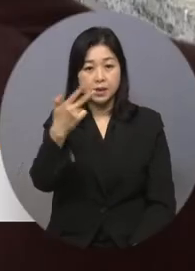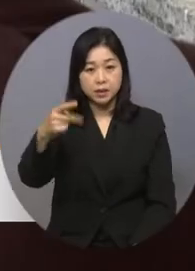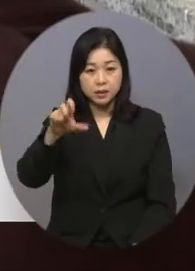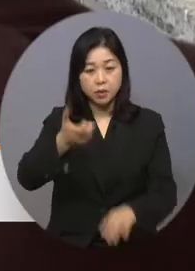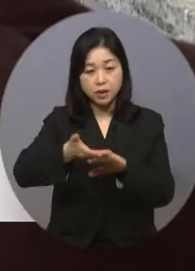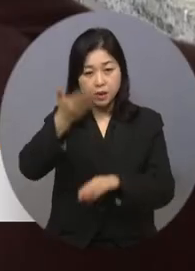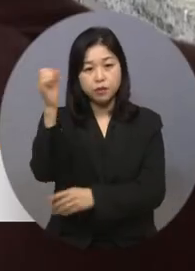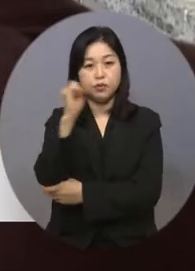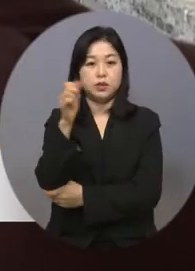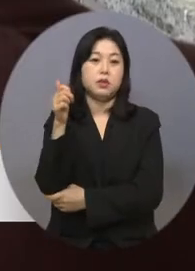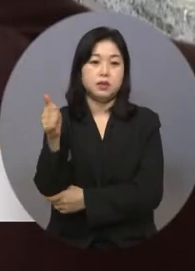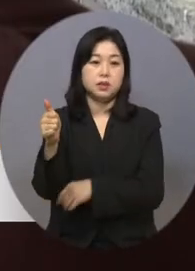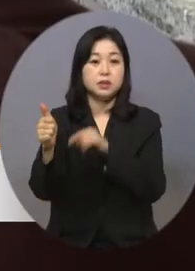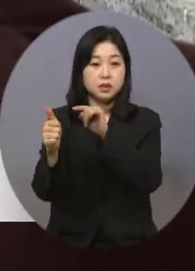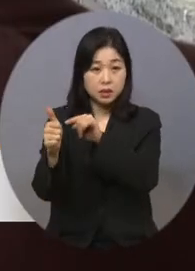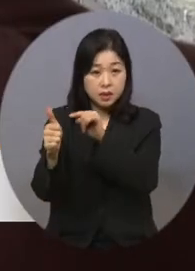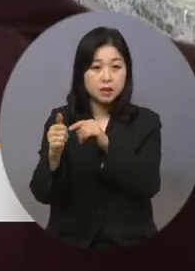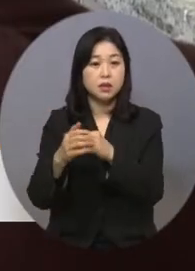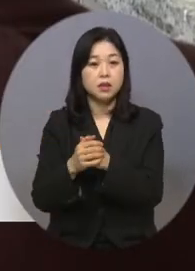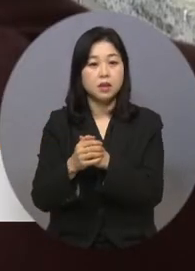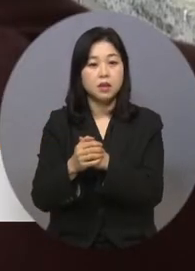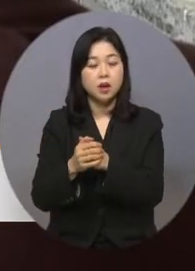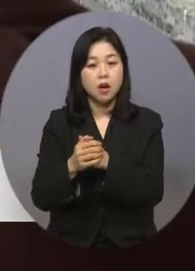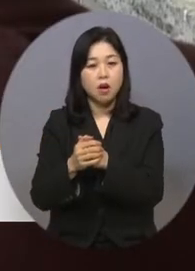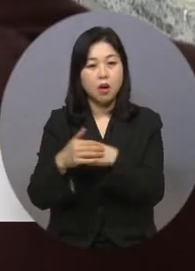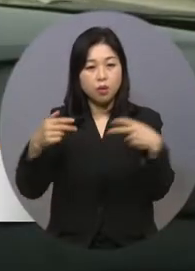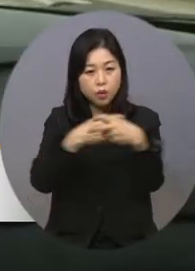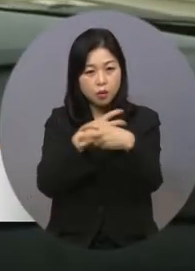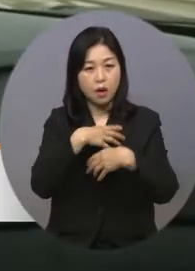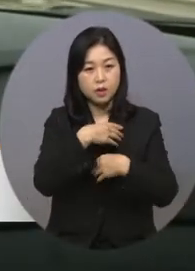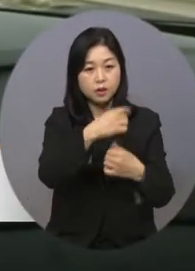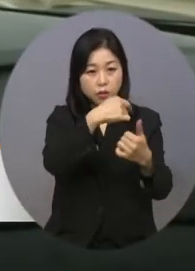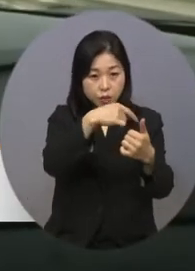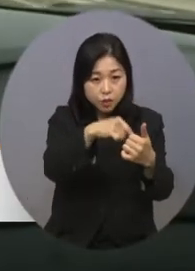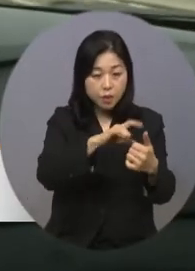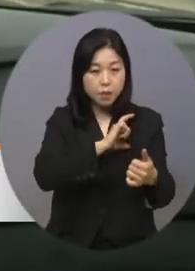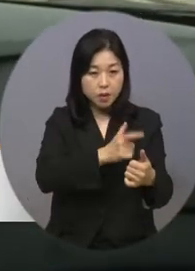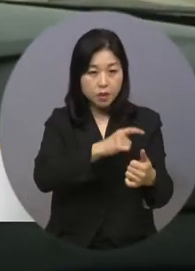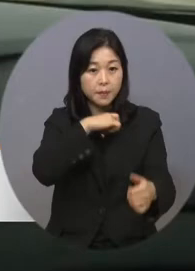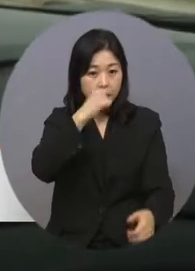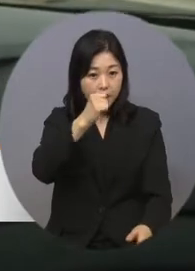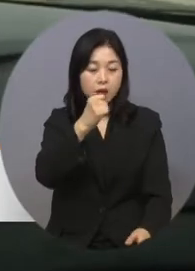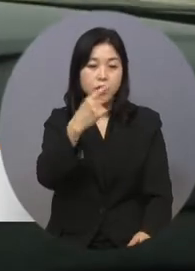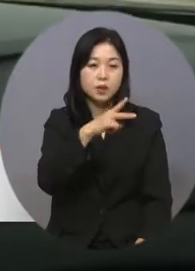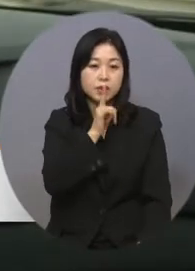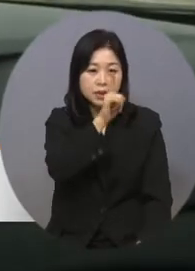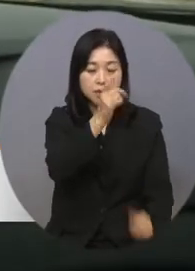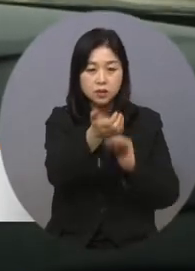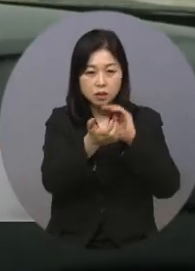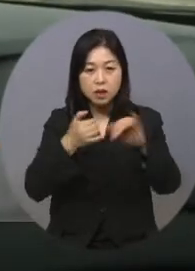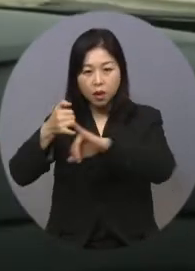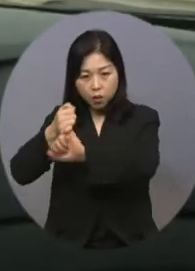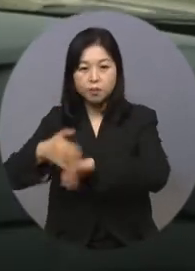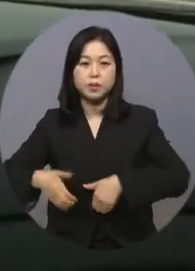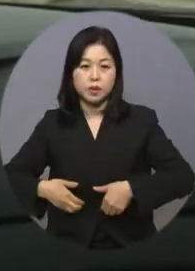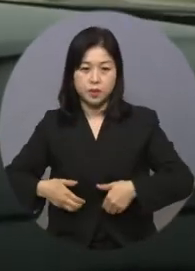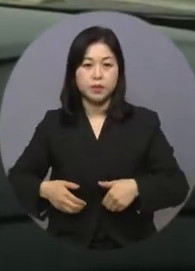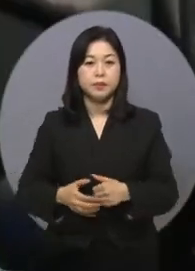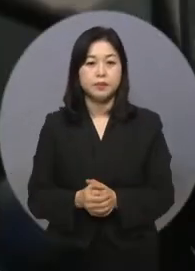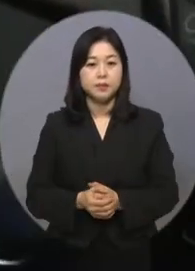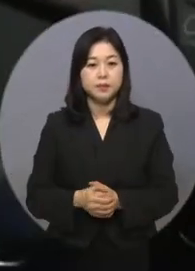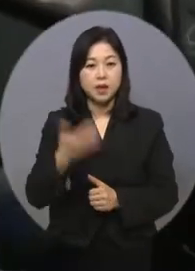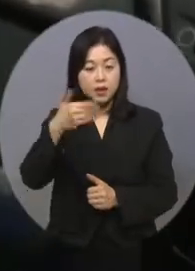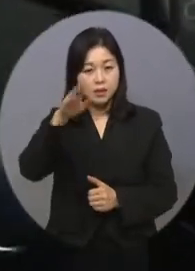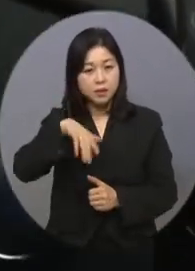이상 운전자는 교통안전교육을 면허취득 또는 갱신 전에 의무적으로 받도록 하고 있습니다.